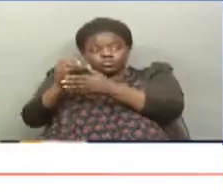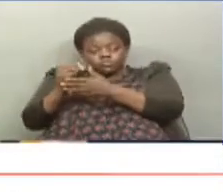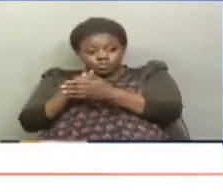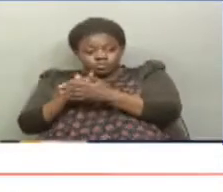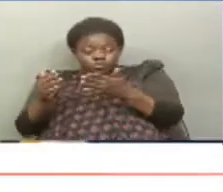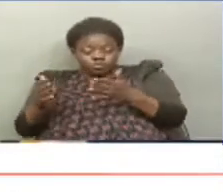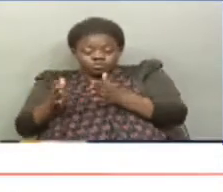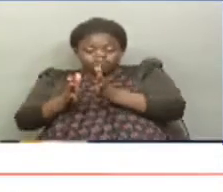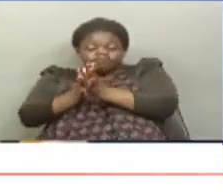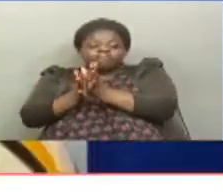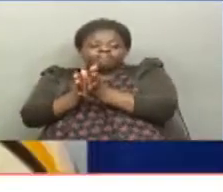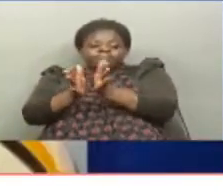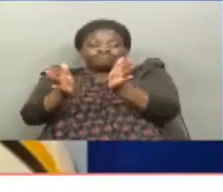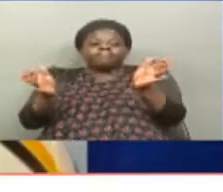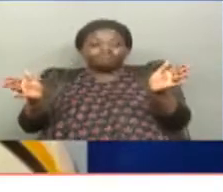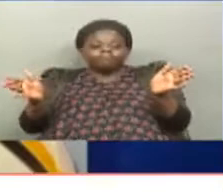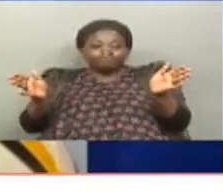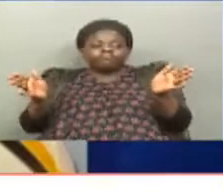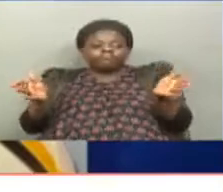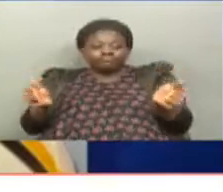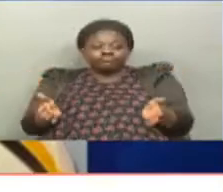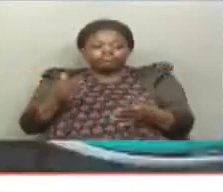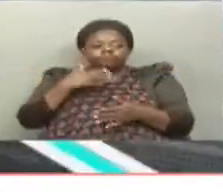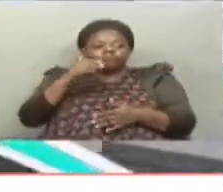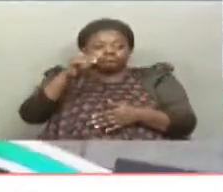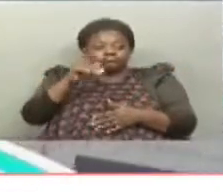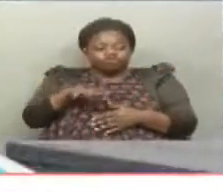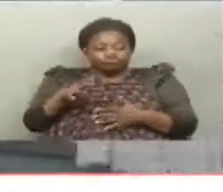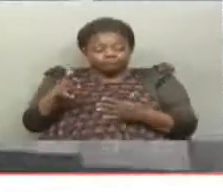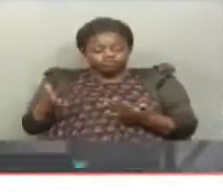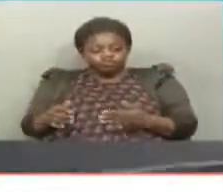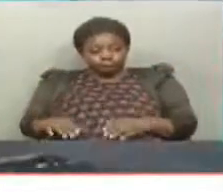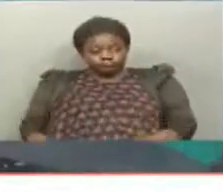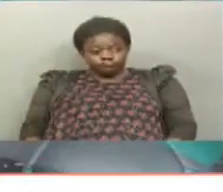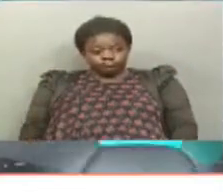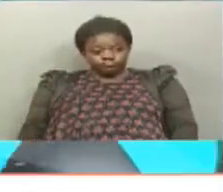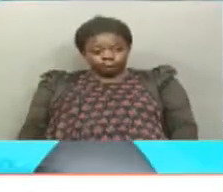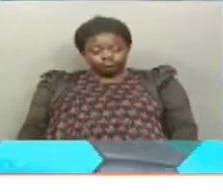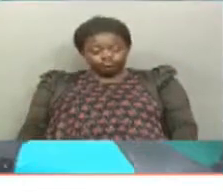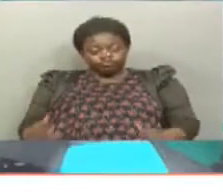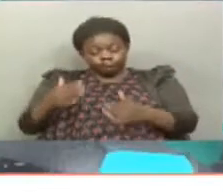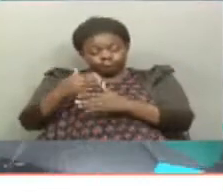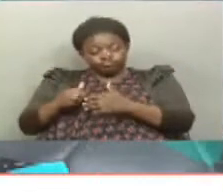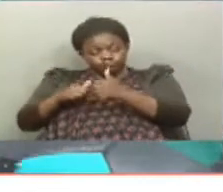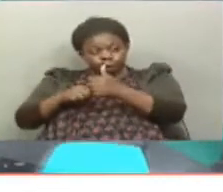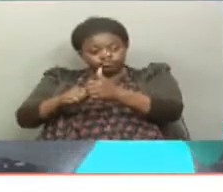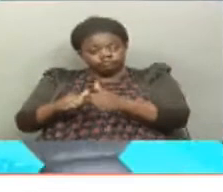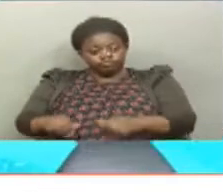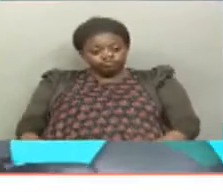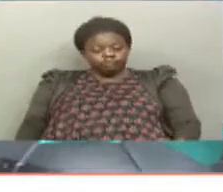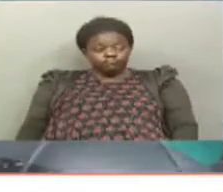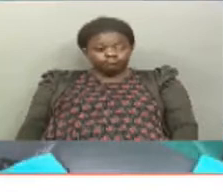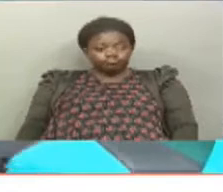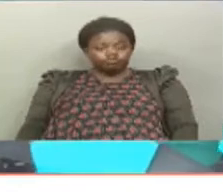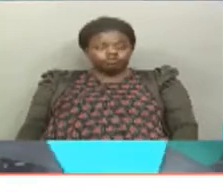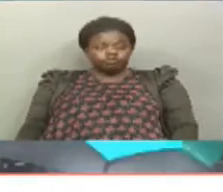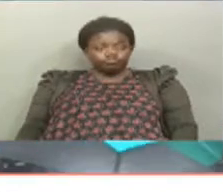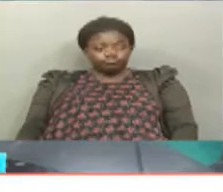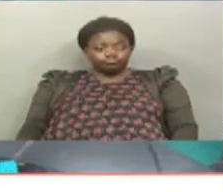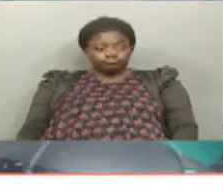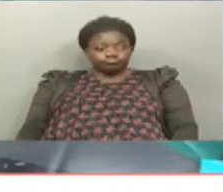get a bigger platform, and these sponsors want that platform. Ngogwa Vipers ni Bright Stars guwede chitende. Liji ya kudama kusanya makuru wa